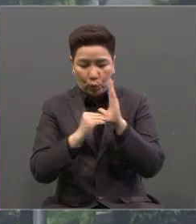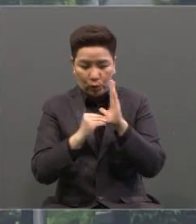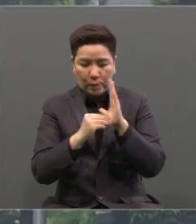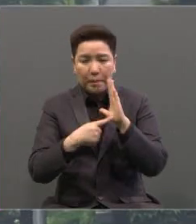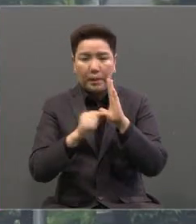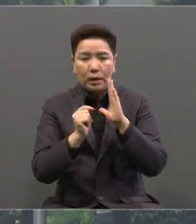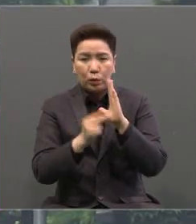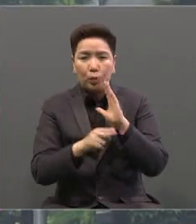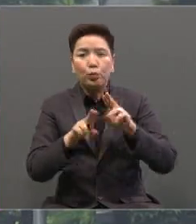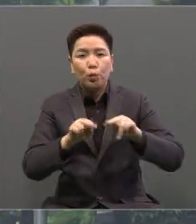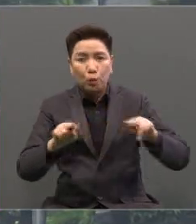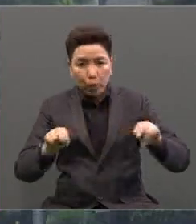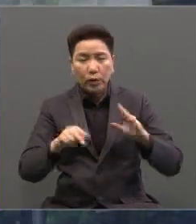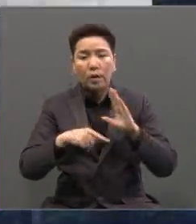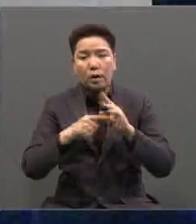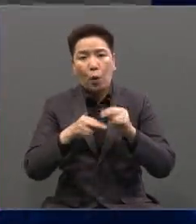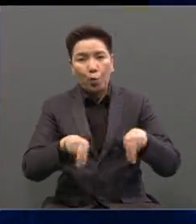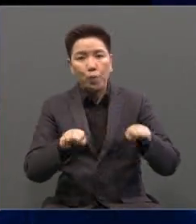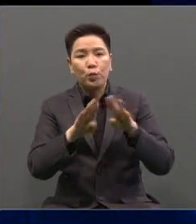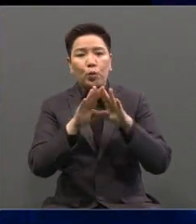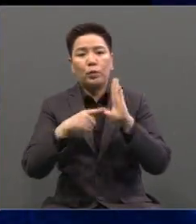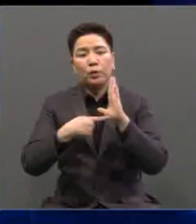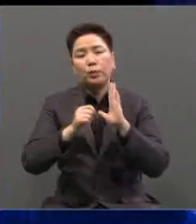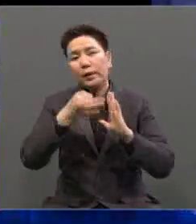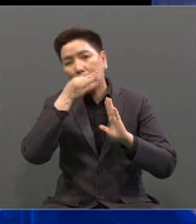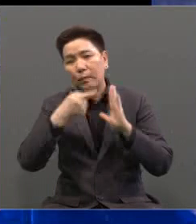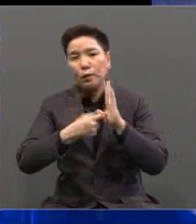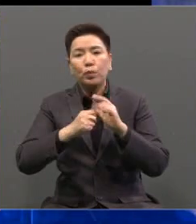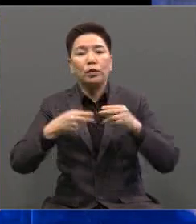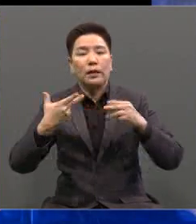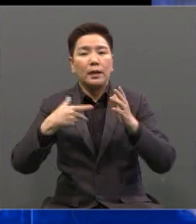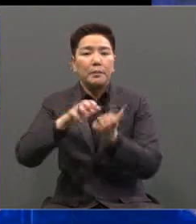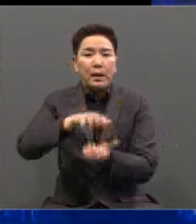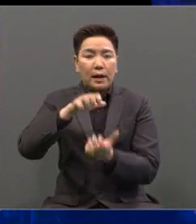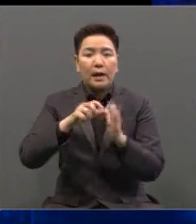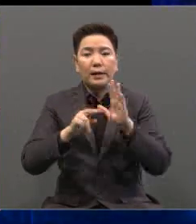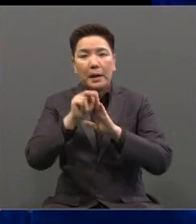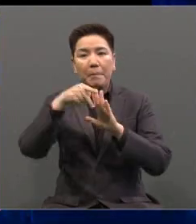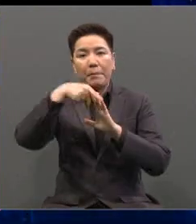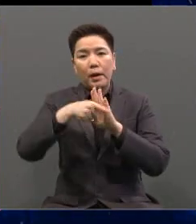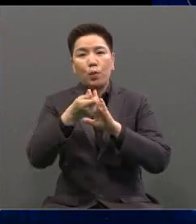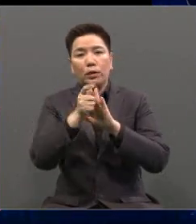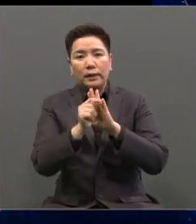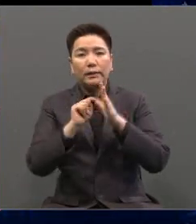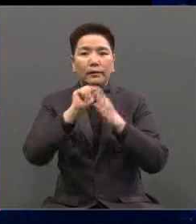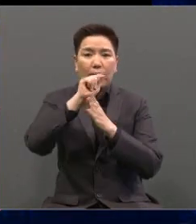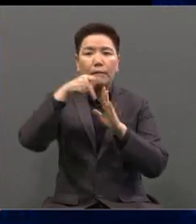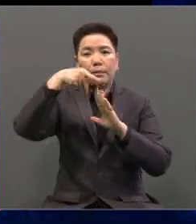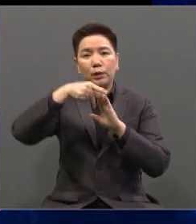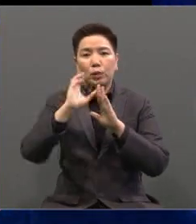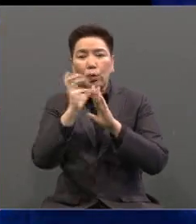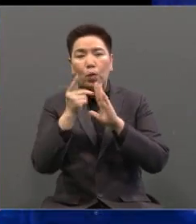ปทุมธานีนนทบุรีนครปฐมสมุทรสาครสมุทรปราการน่านแพร่อุตรดิตถ์ตาก